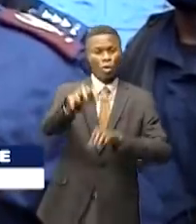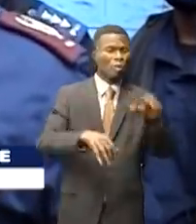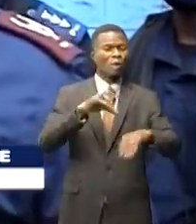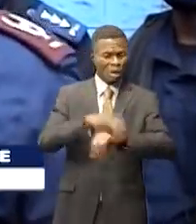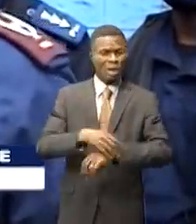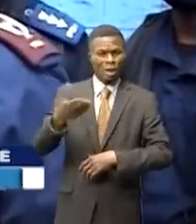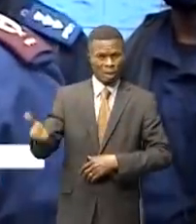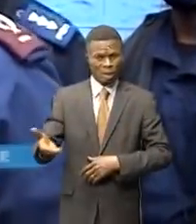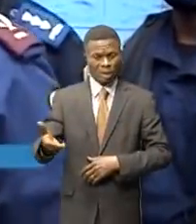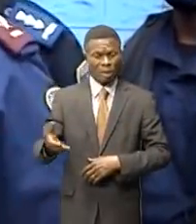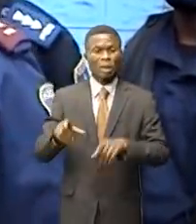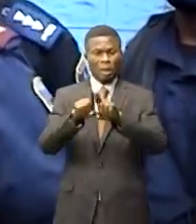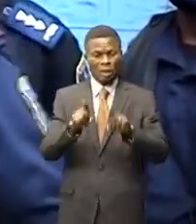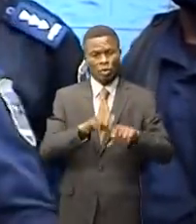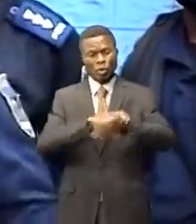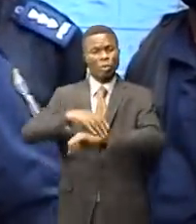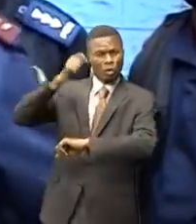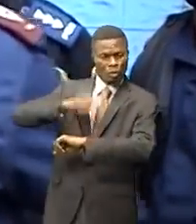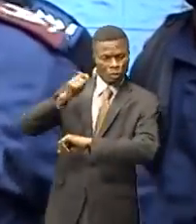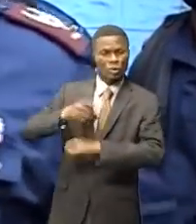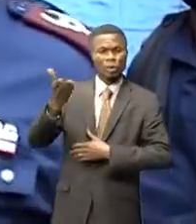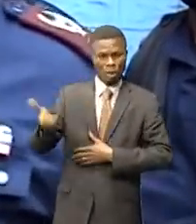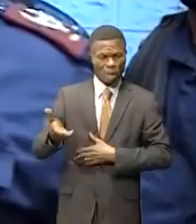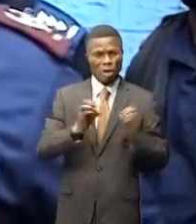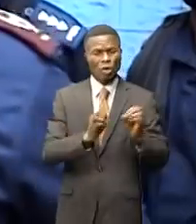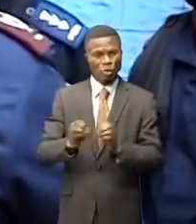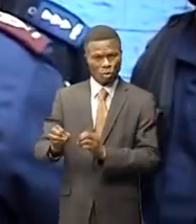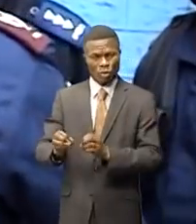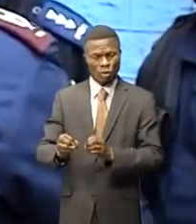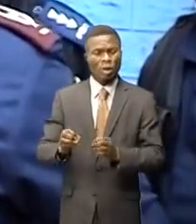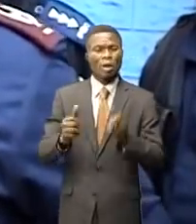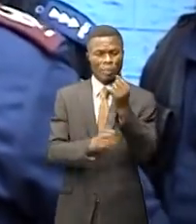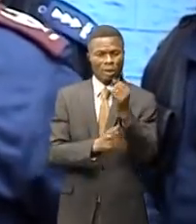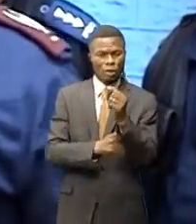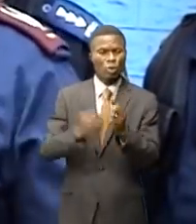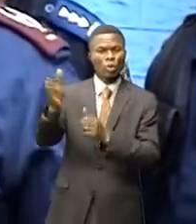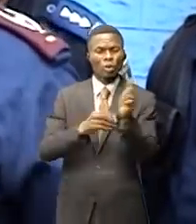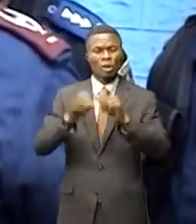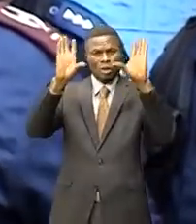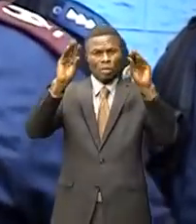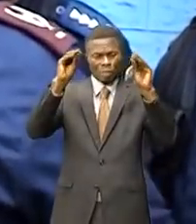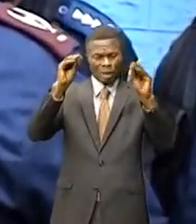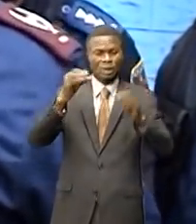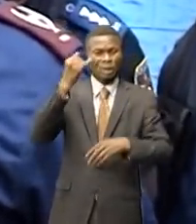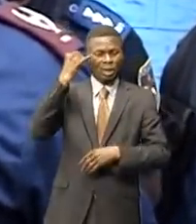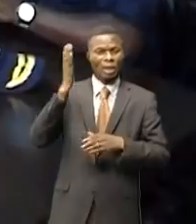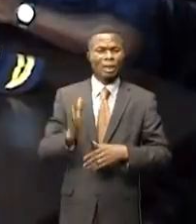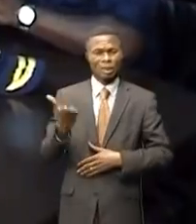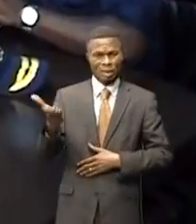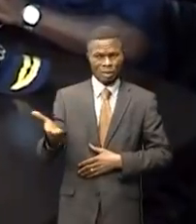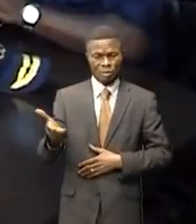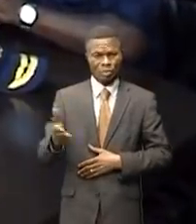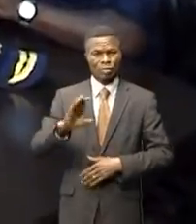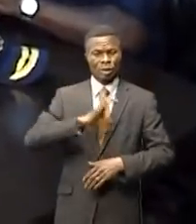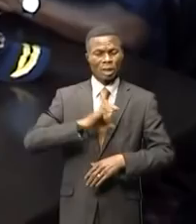et il y aura des dépenses et en france pour du pour décourager pour les élites la